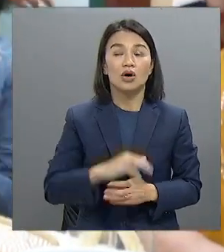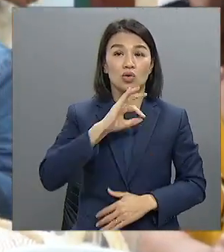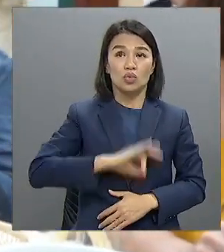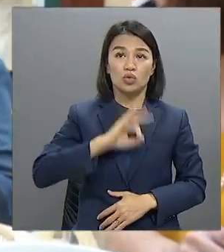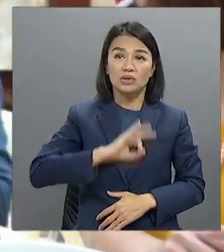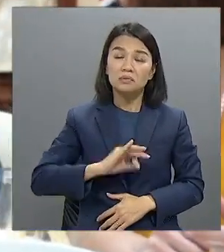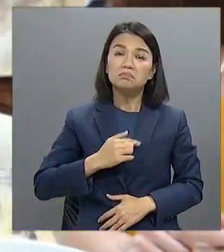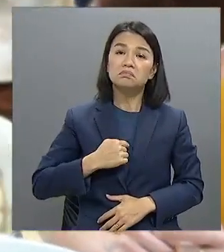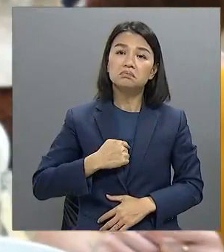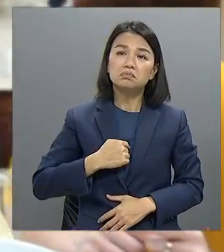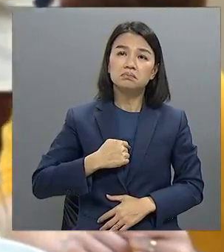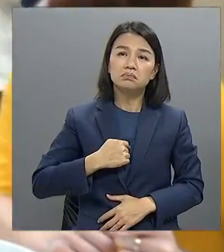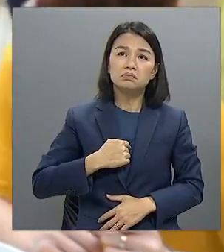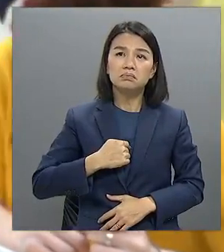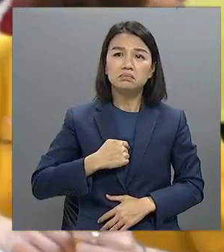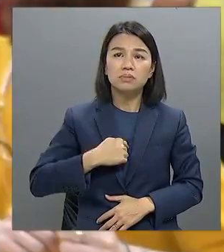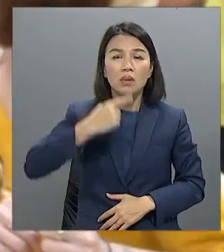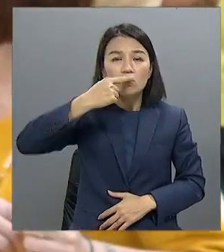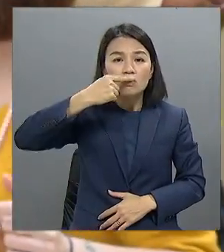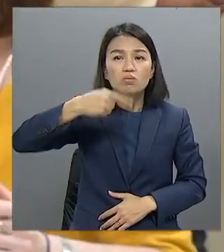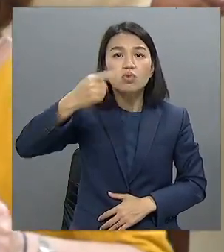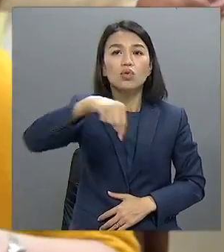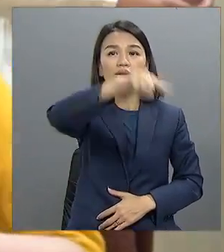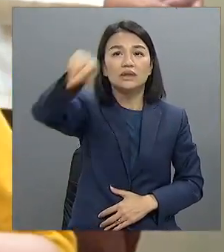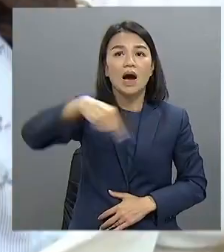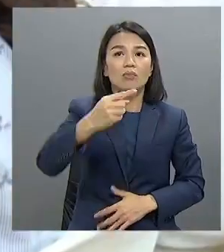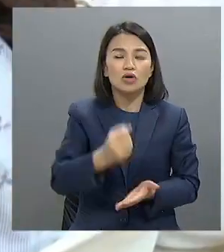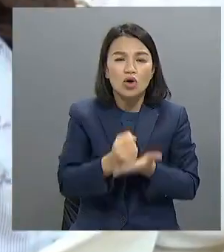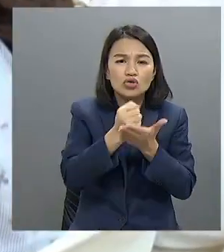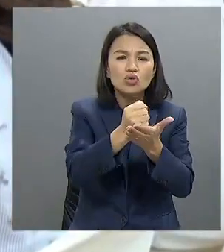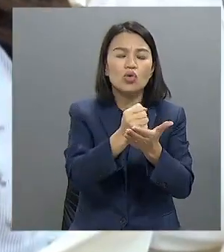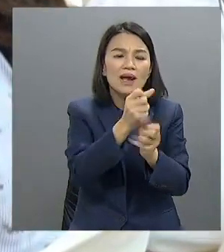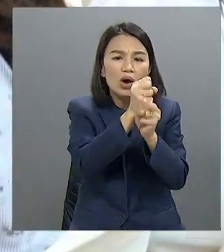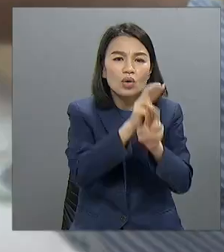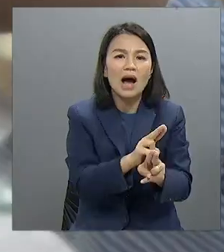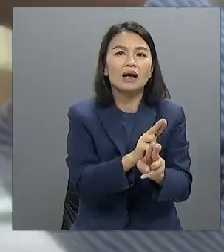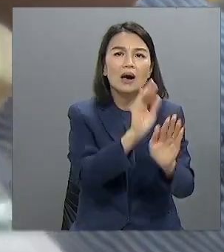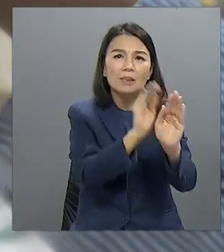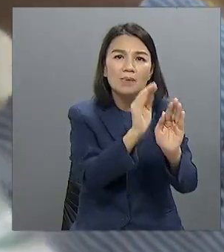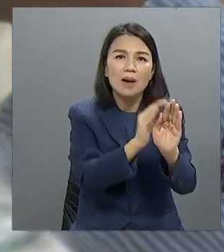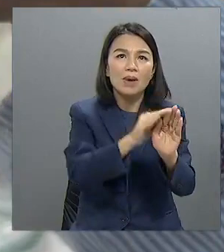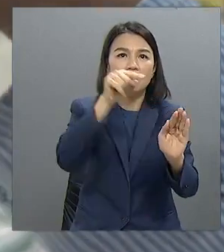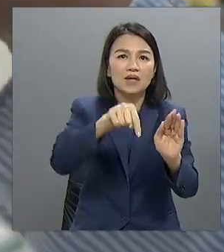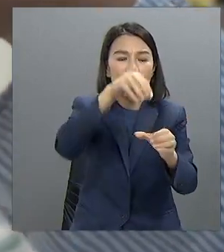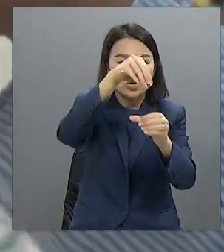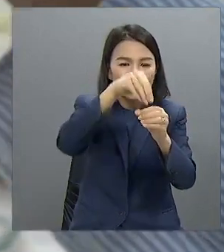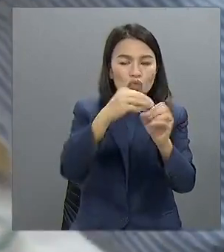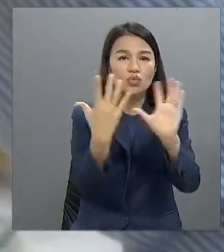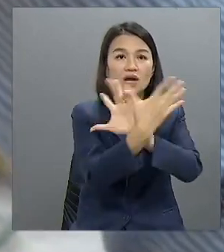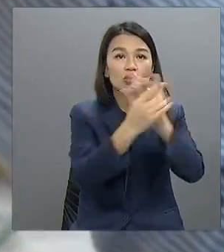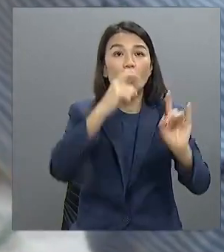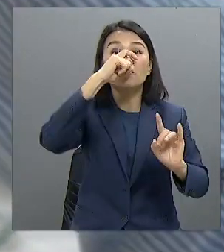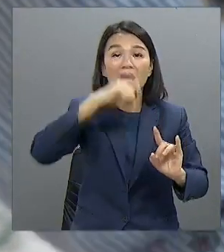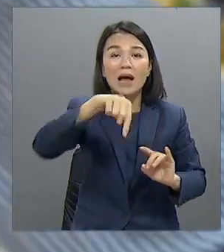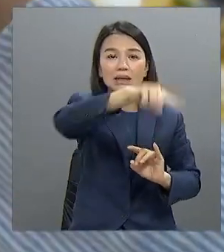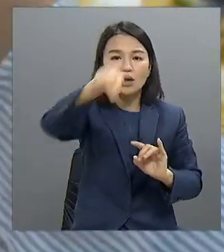บบผู้ร่วมอนุรักษ์เพื่อให้สารสิ่งนี้ยังอยู่ในสังคมไทยและดีใจ